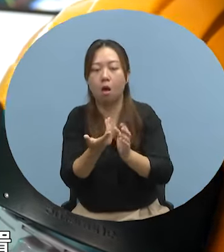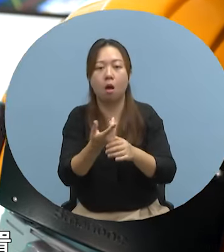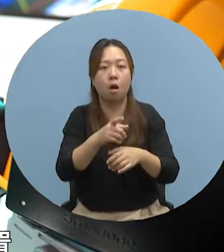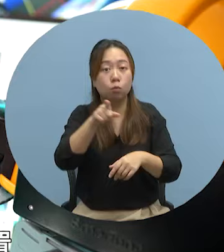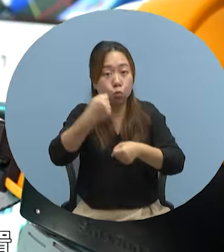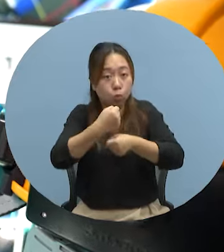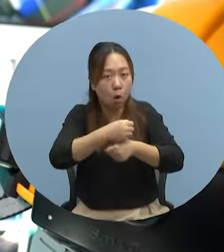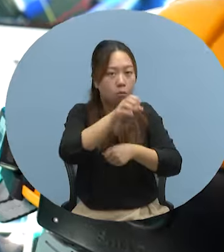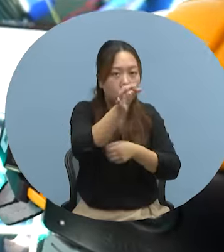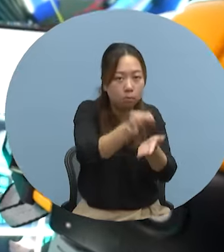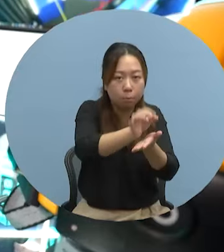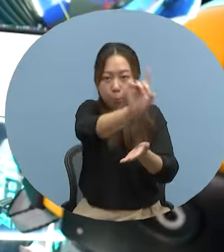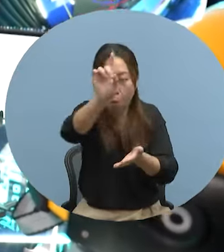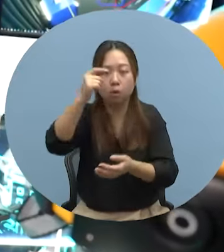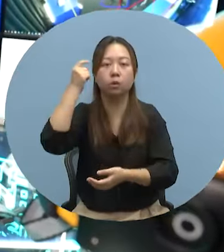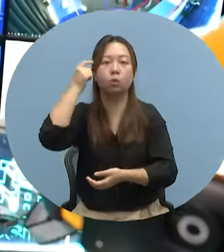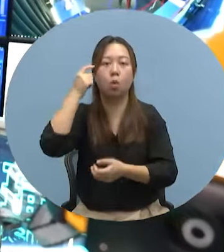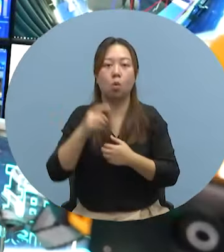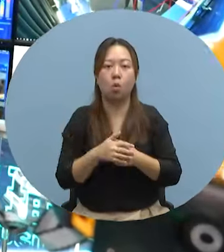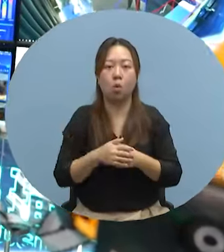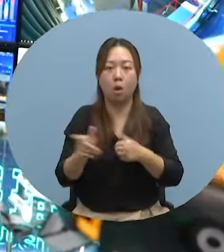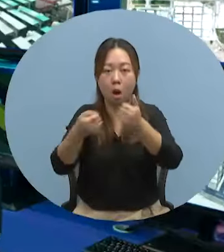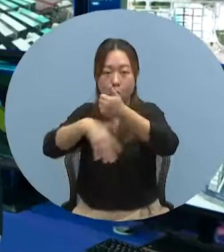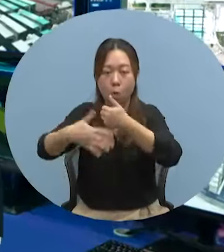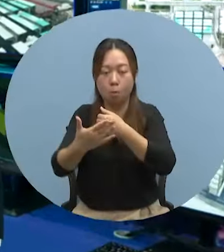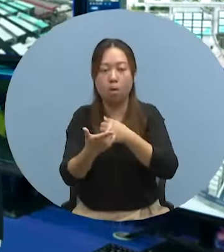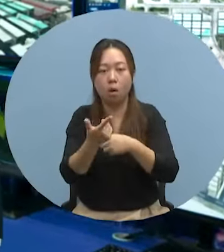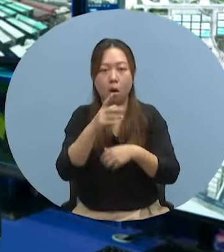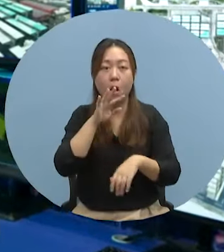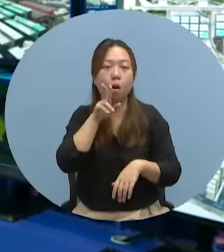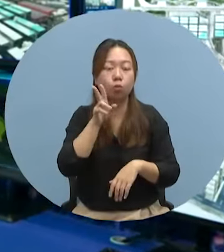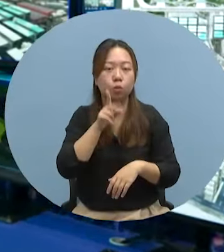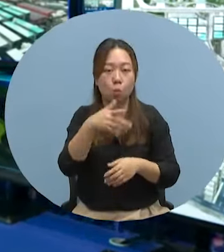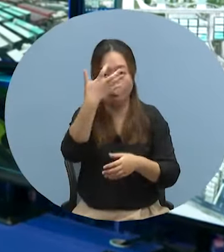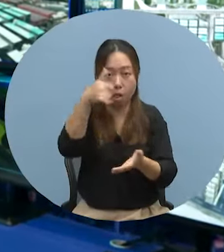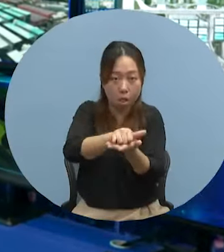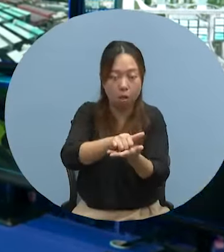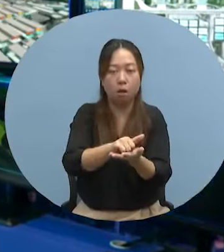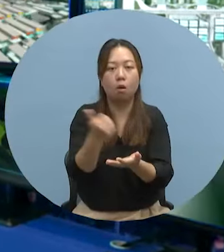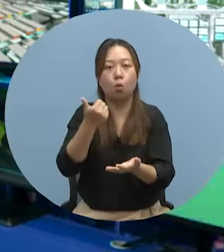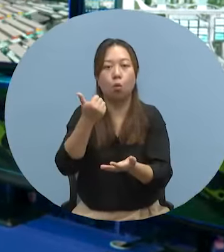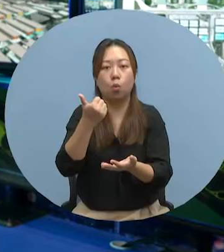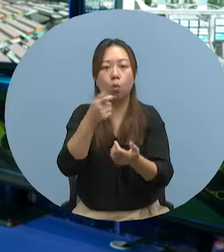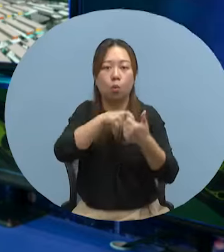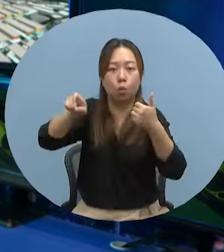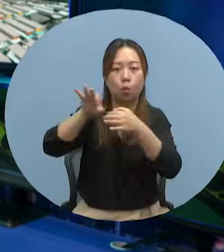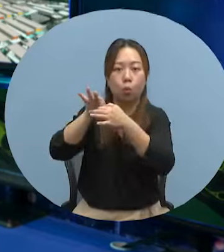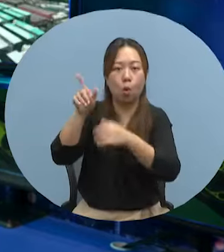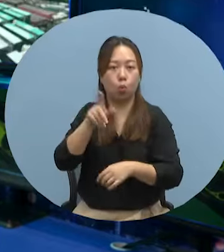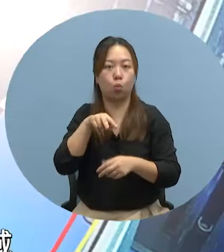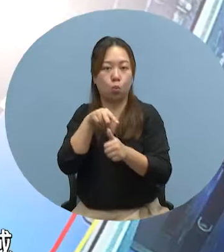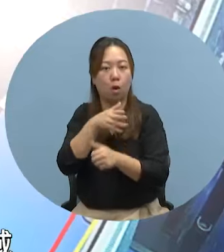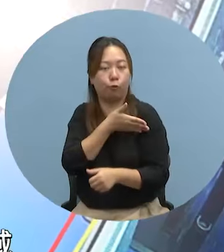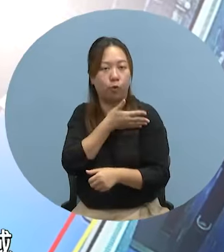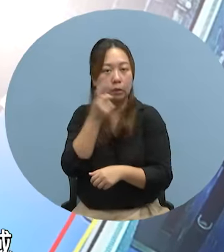在哪裡工作，可以透過一些這樣的系統，我們有工友原來暈低了，就變成可以即時通報到給管理人